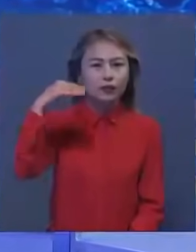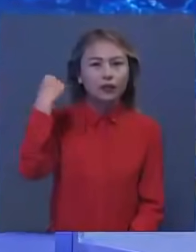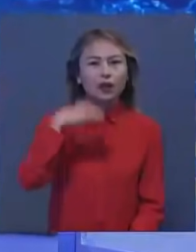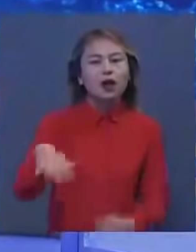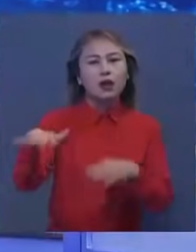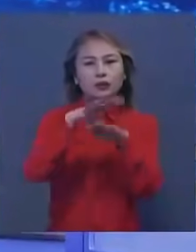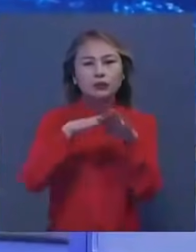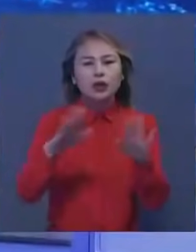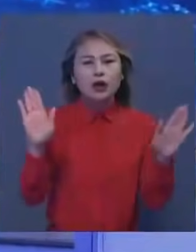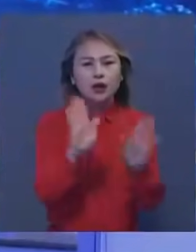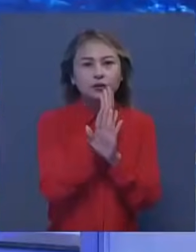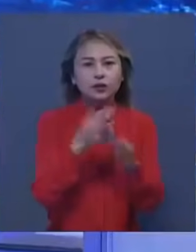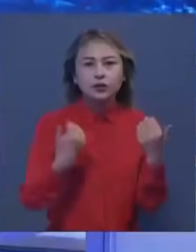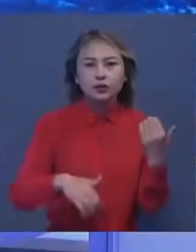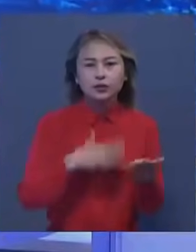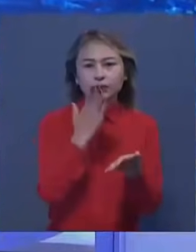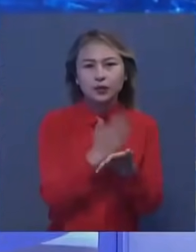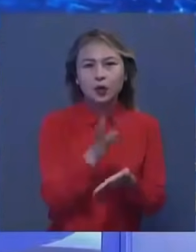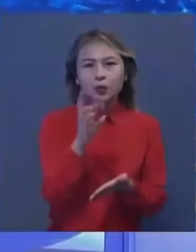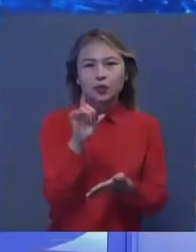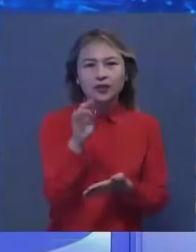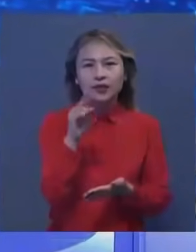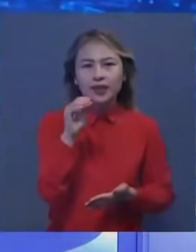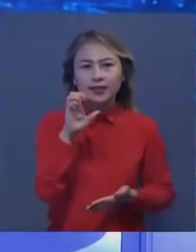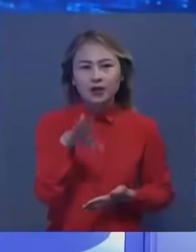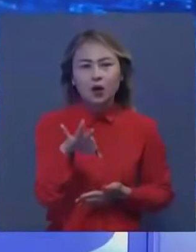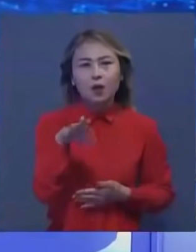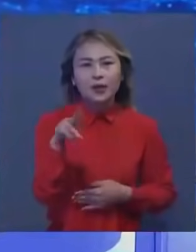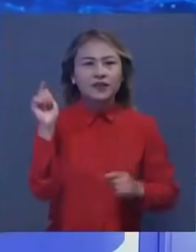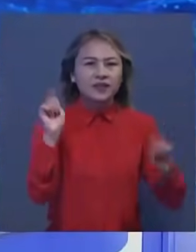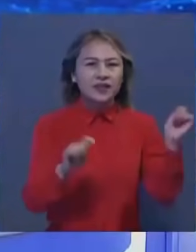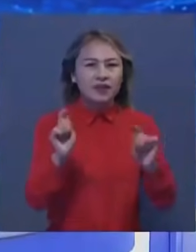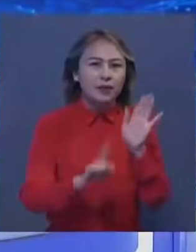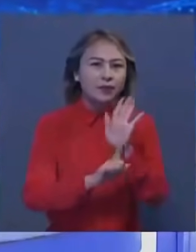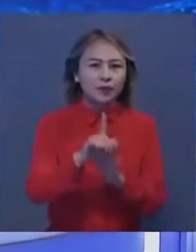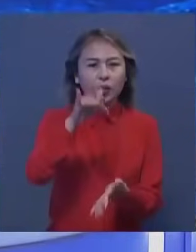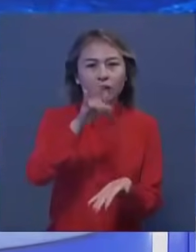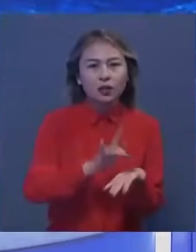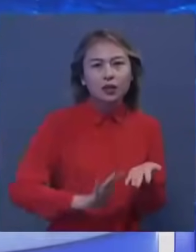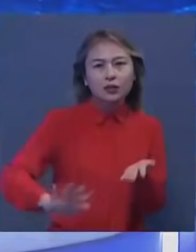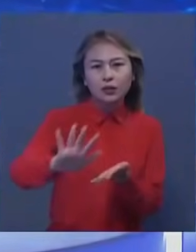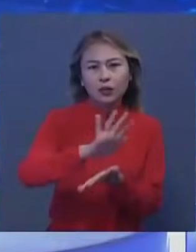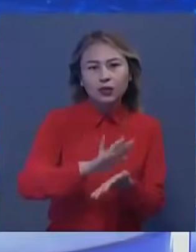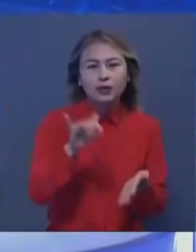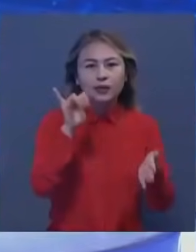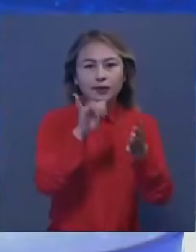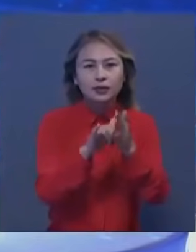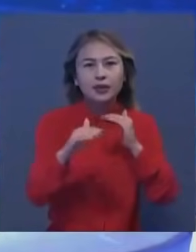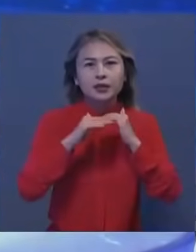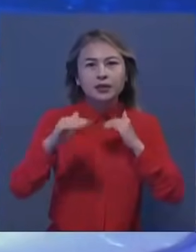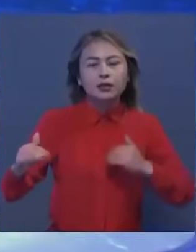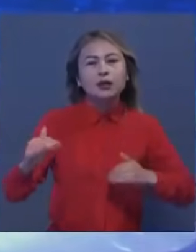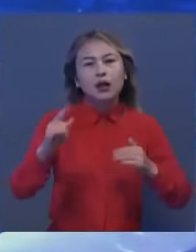Ақтөбенің аспанын ән мен күй кернеп тұр. Шаһарда Music Fest Open Air фестивалі басталды. Орталық алаңға орнатылған